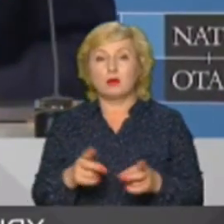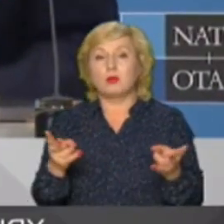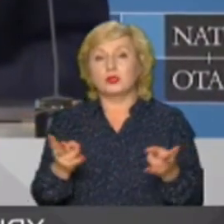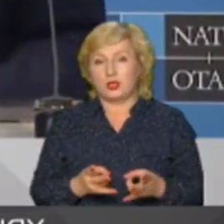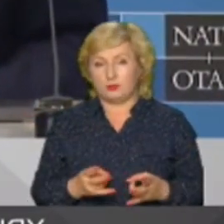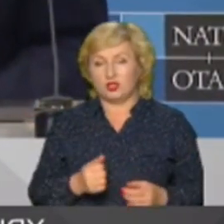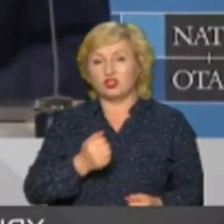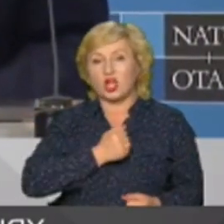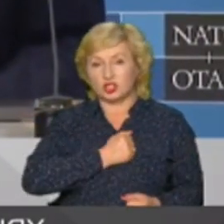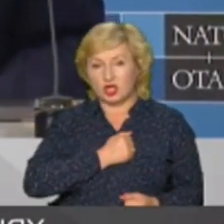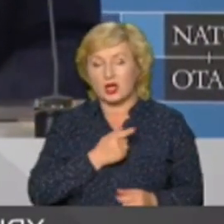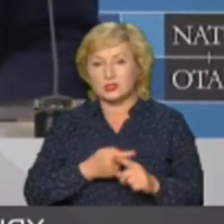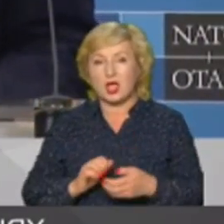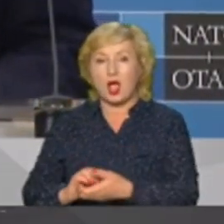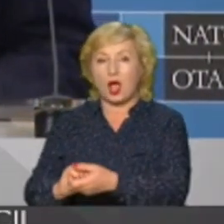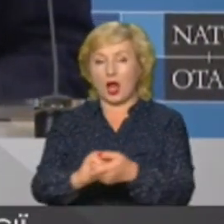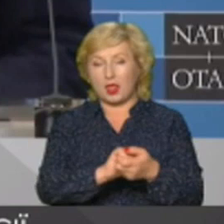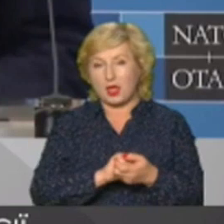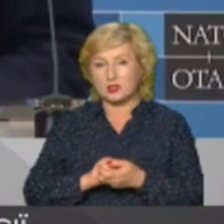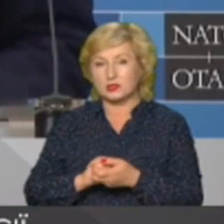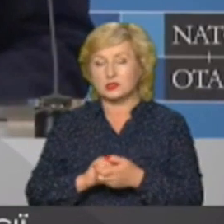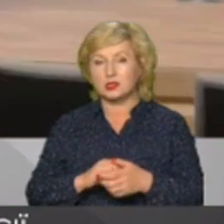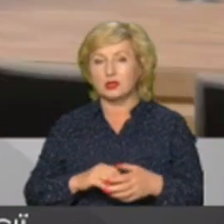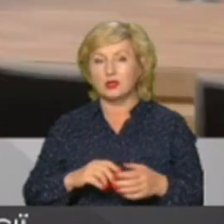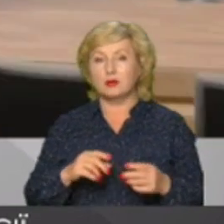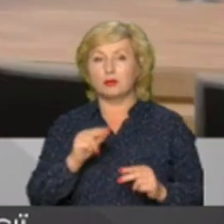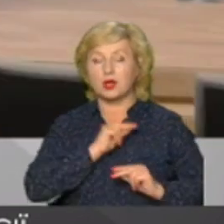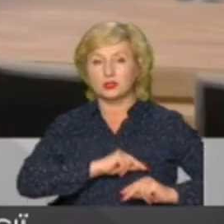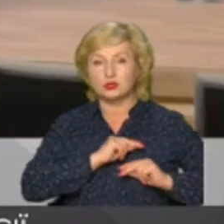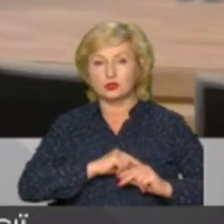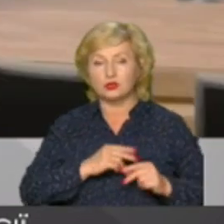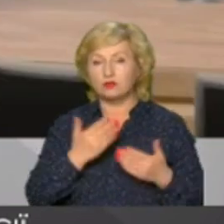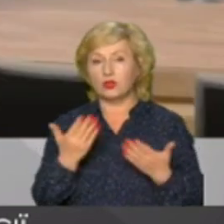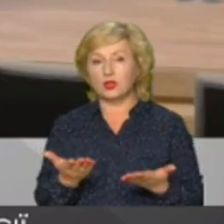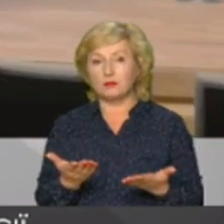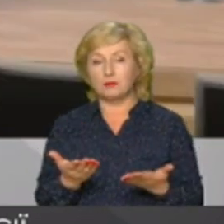На жаль, ці альянси, вони так працюють, що вони